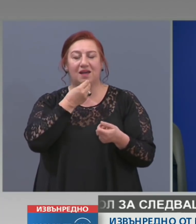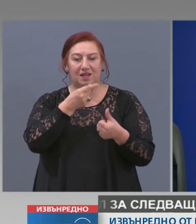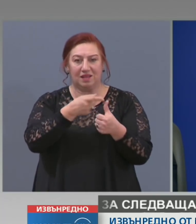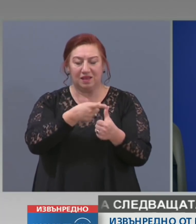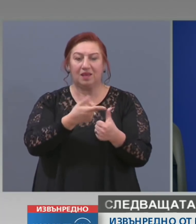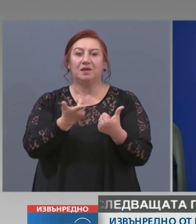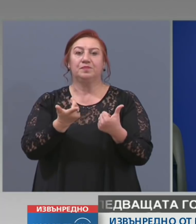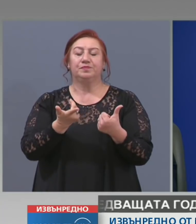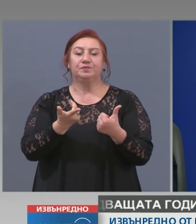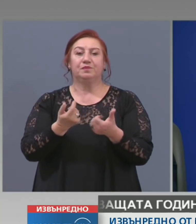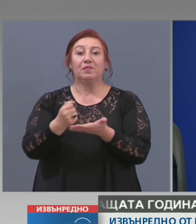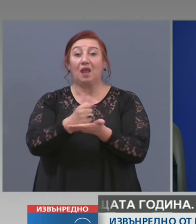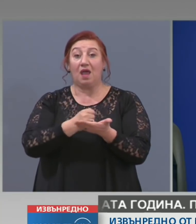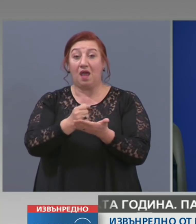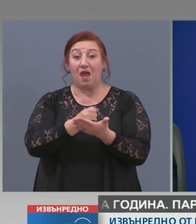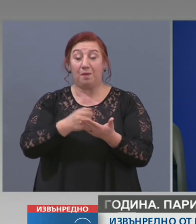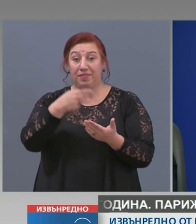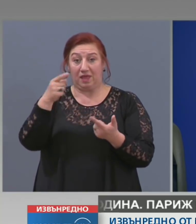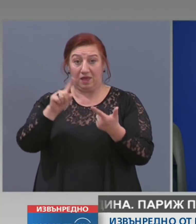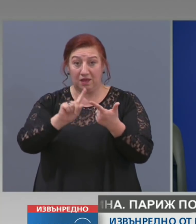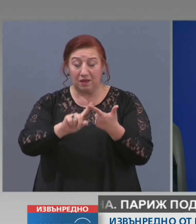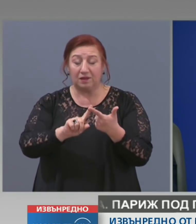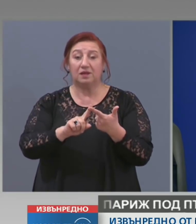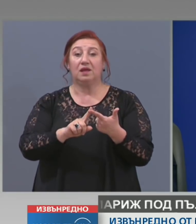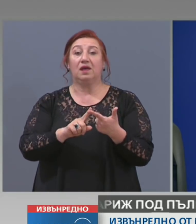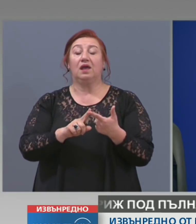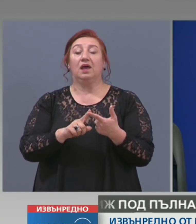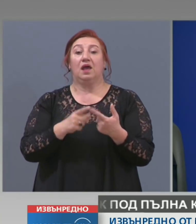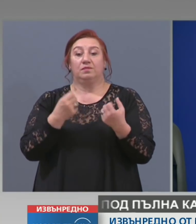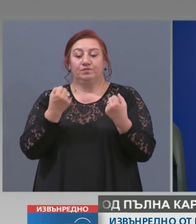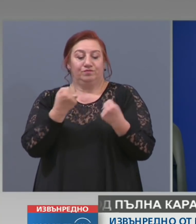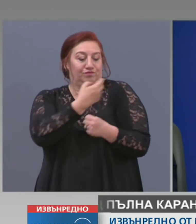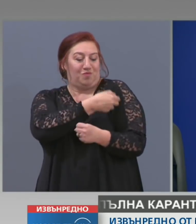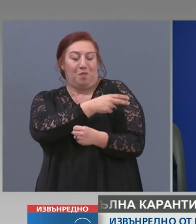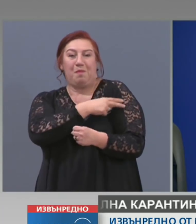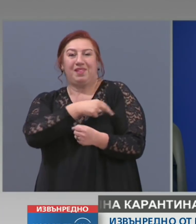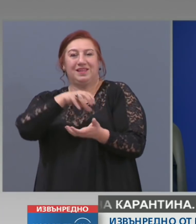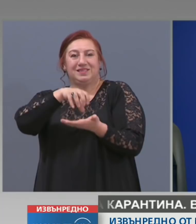стоки, аптеките, здравните пунктове,